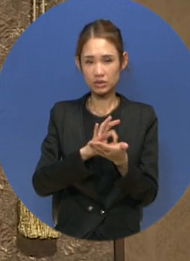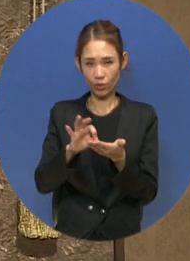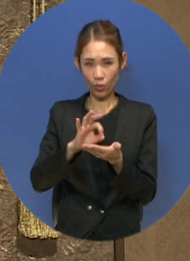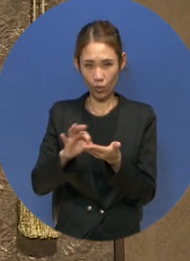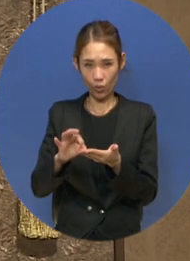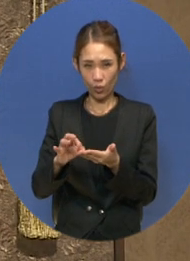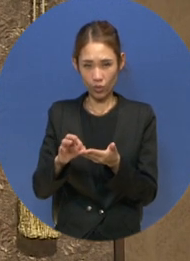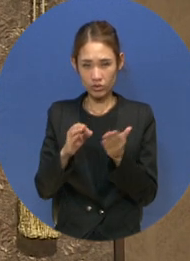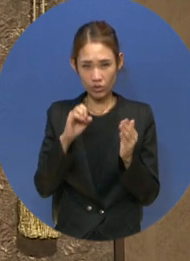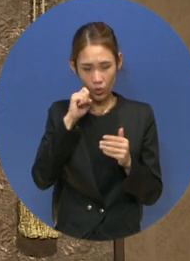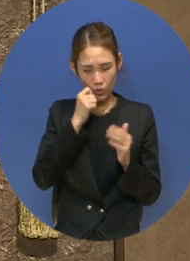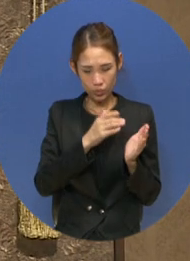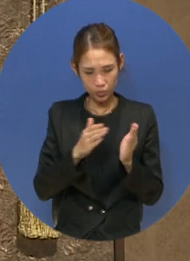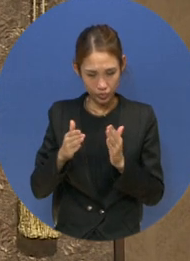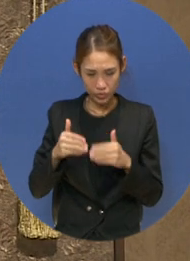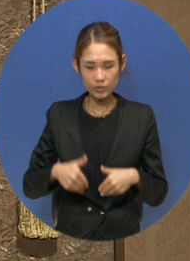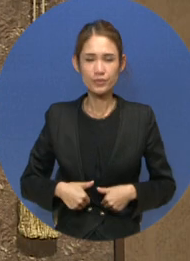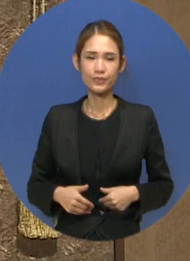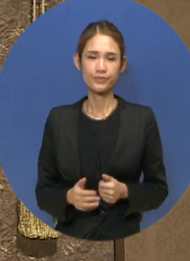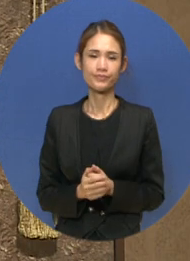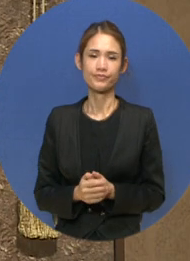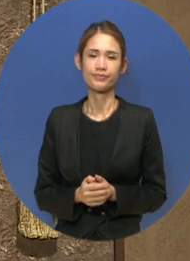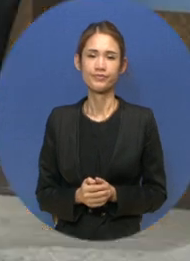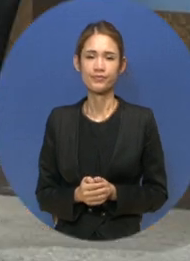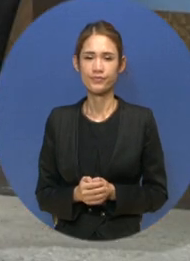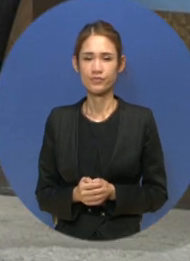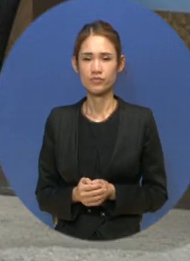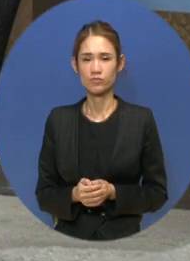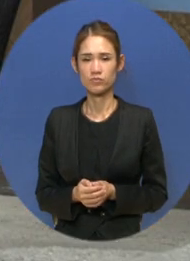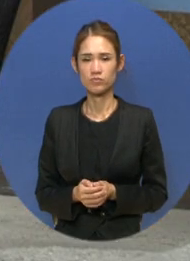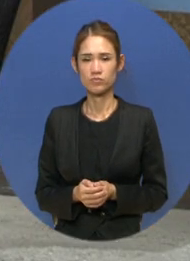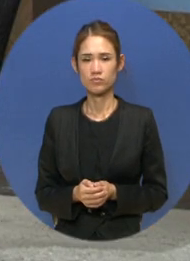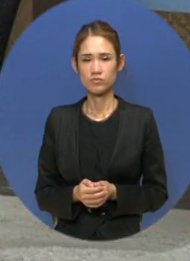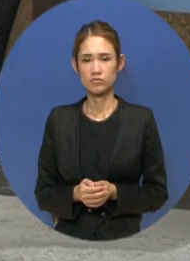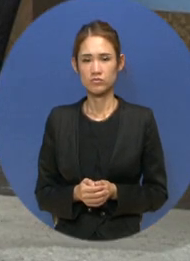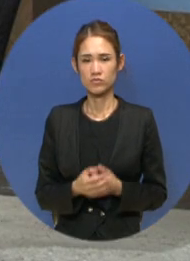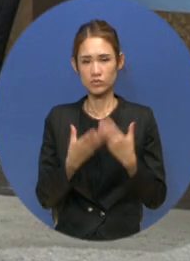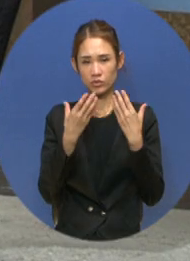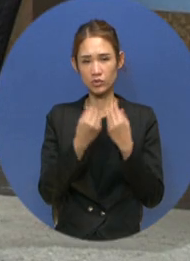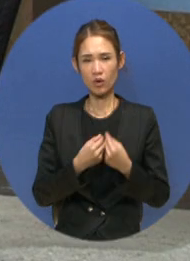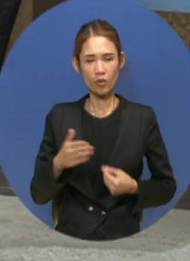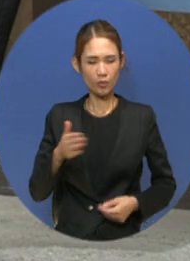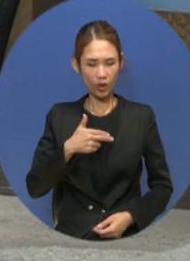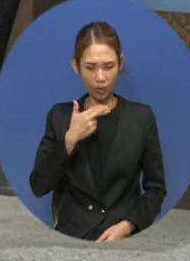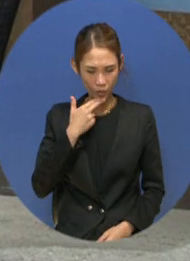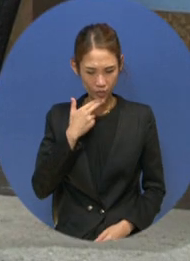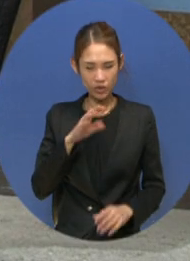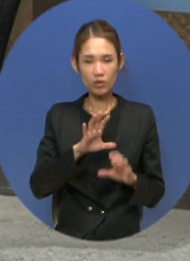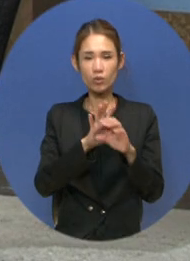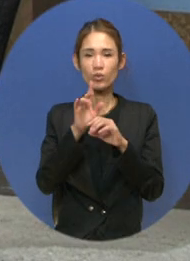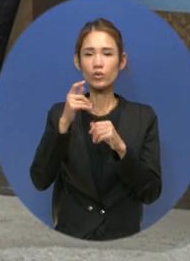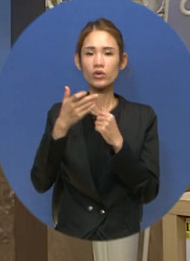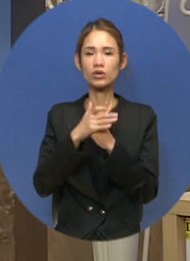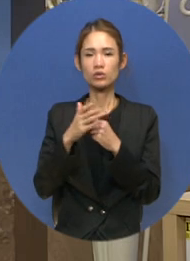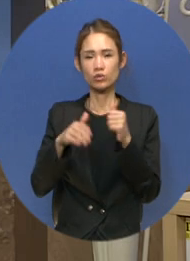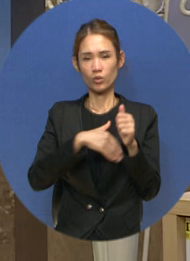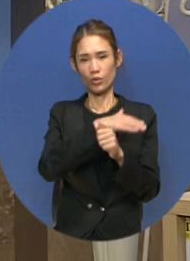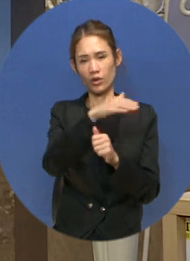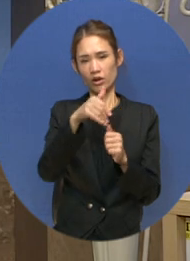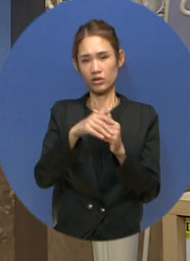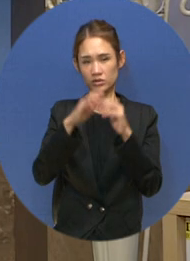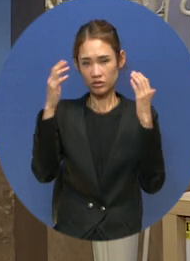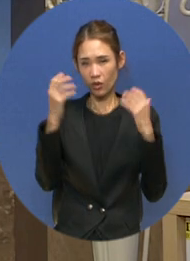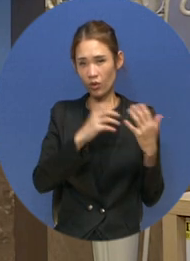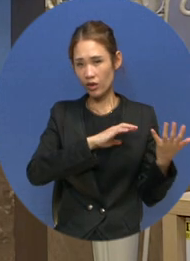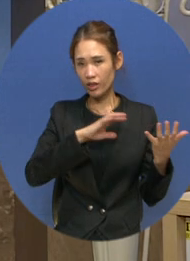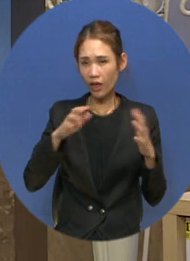어려움이 없도록 준비를 하고 있는 상황입니다. 네, 네. 정말 이 전례 없는 이 코로나19라는 네. 사태로 전 세계가